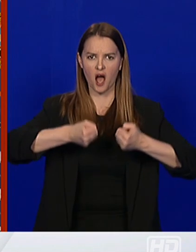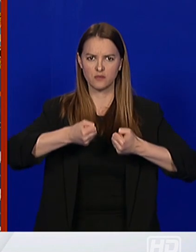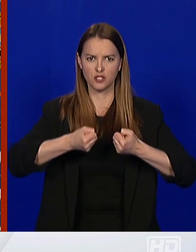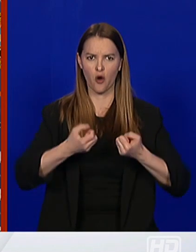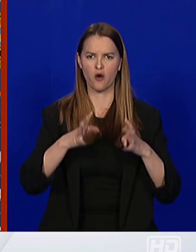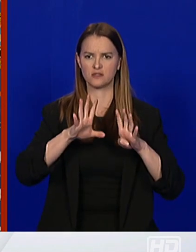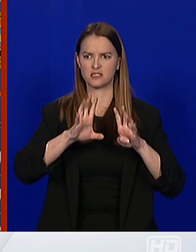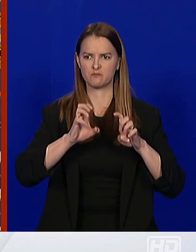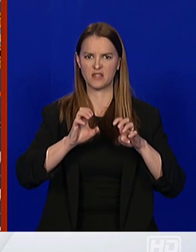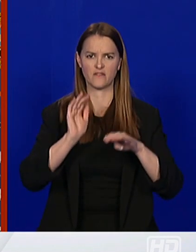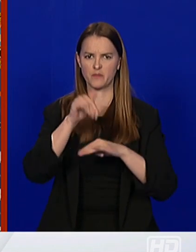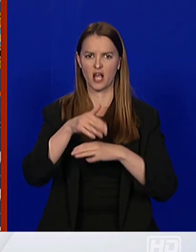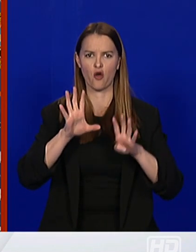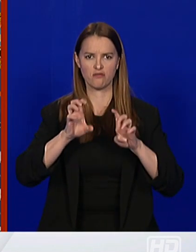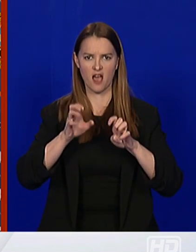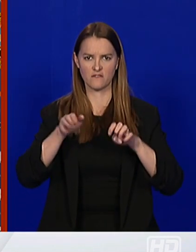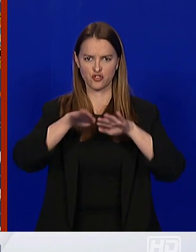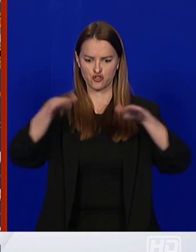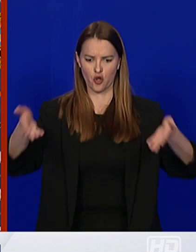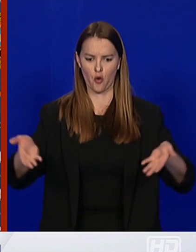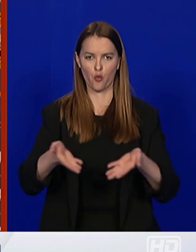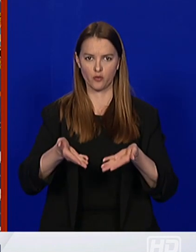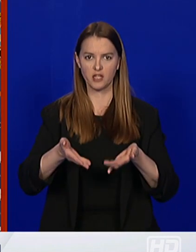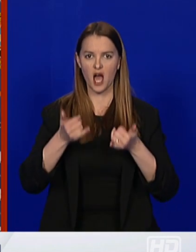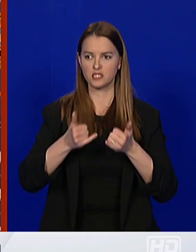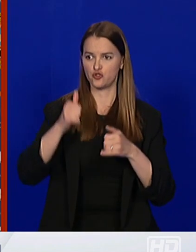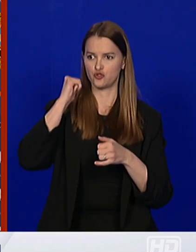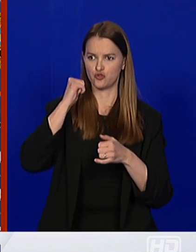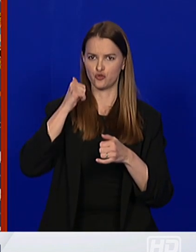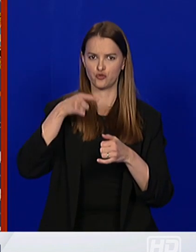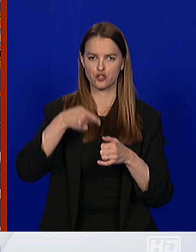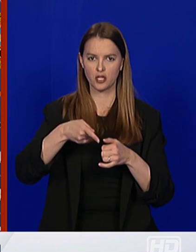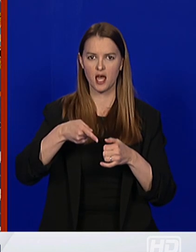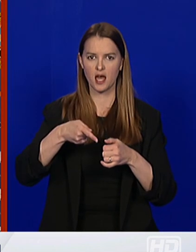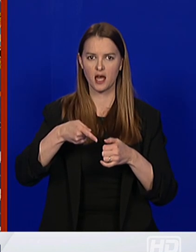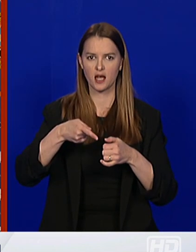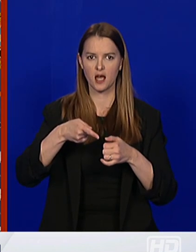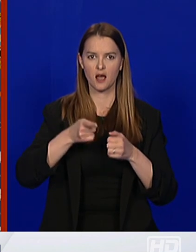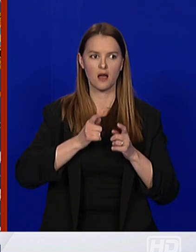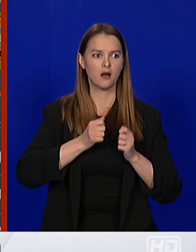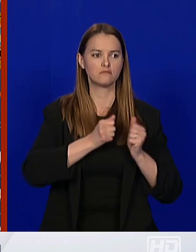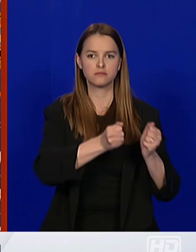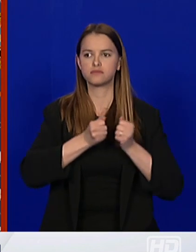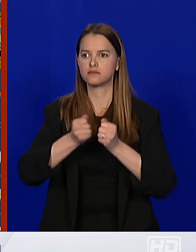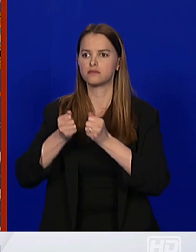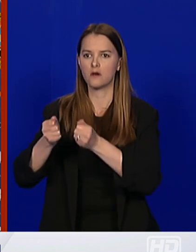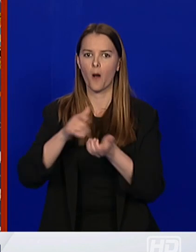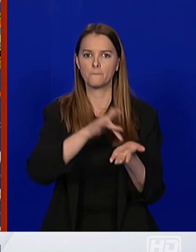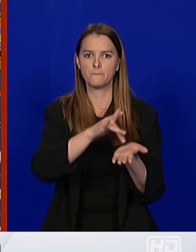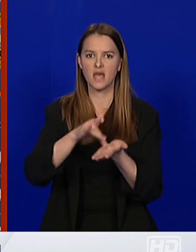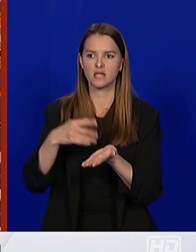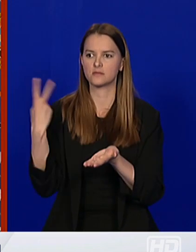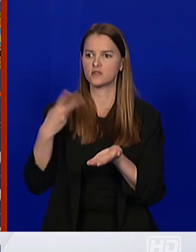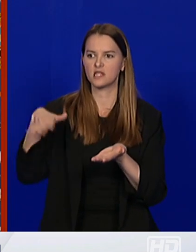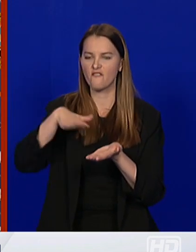se tijekom jučerašnjeg dana razvezlo prema, da tako kažemo, zonama ili regijama Slavonija,